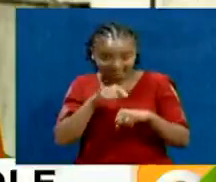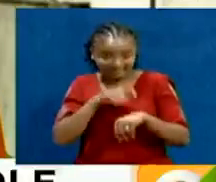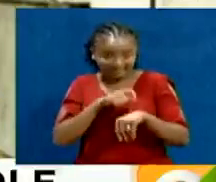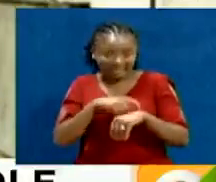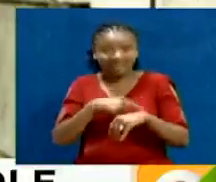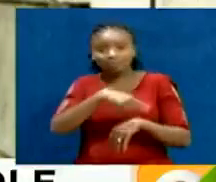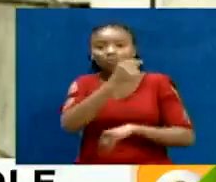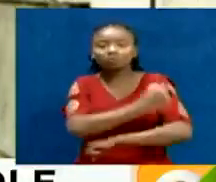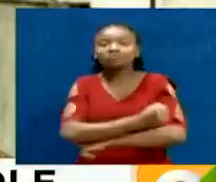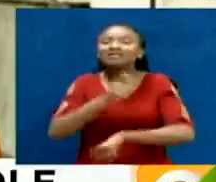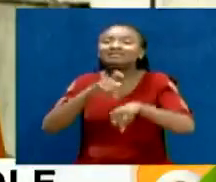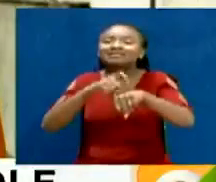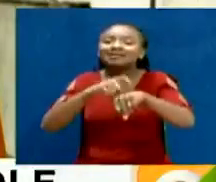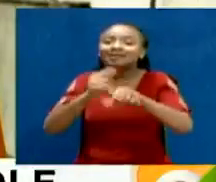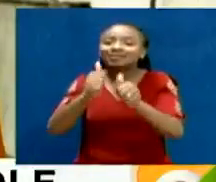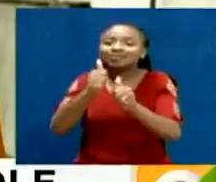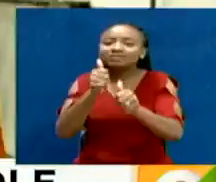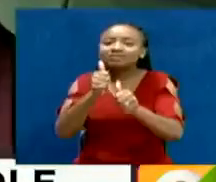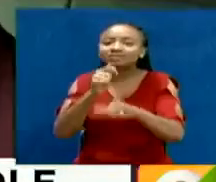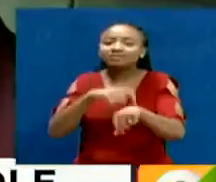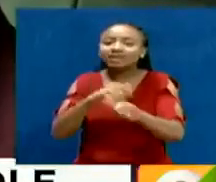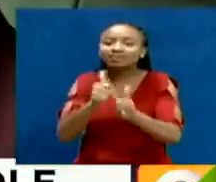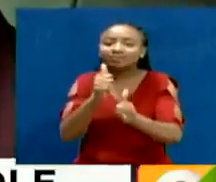hospital, or what was the time that the minor collapse?